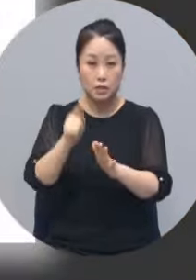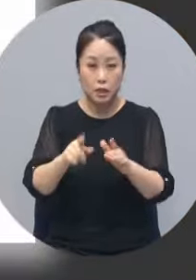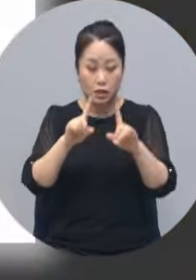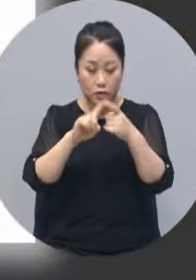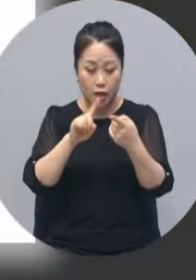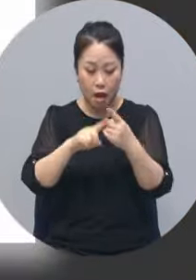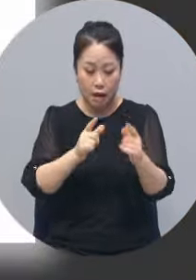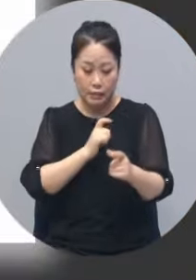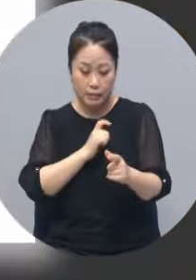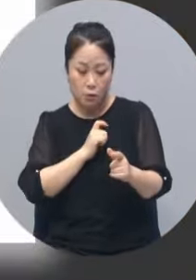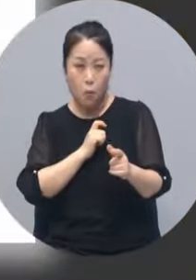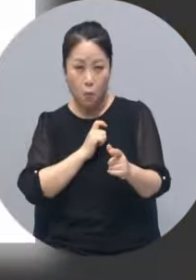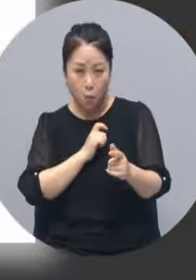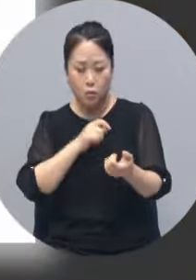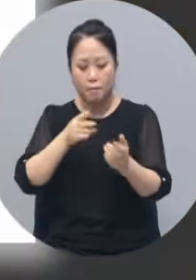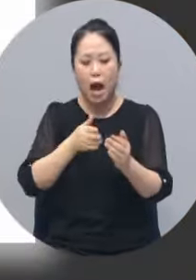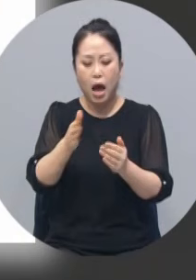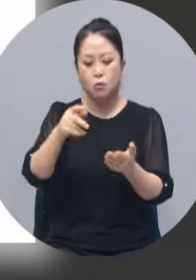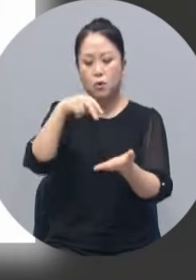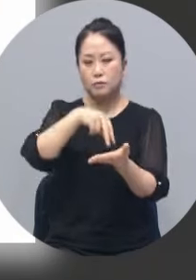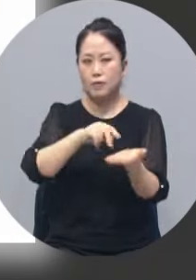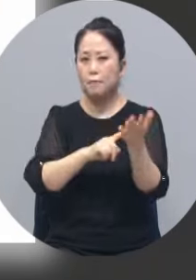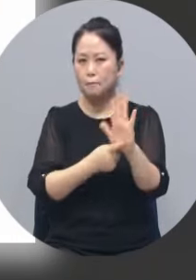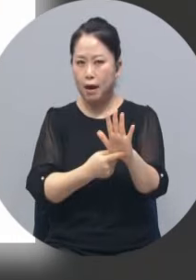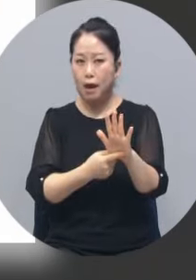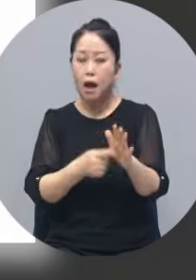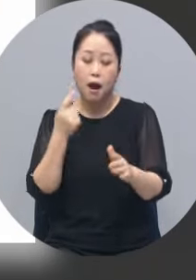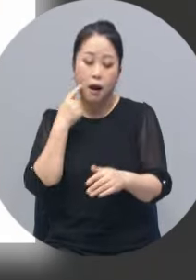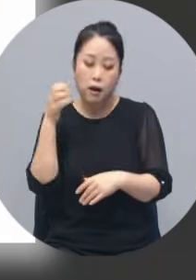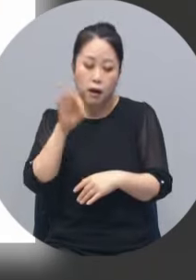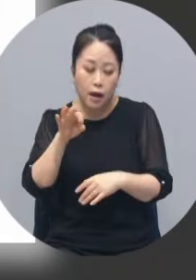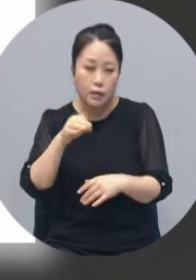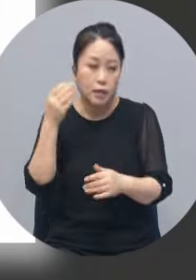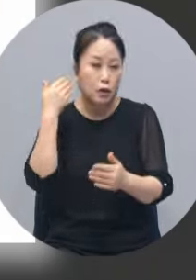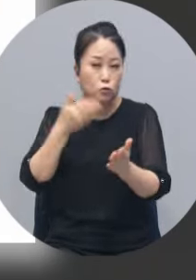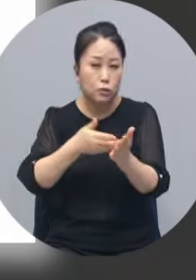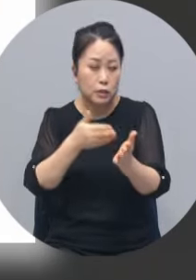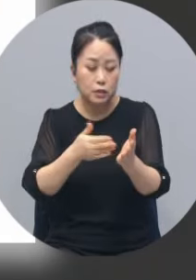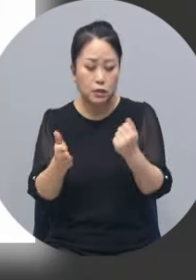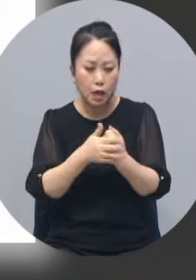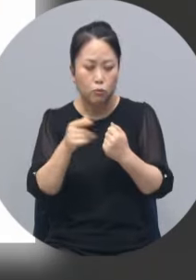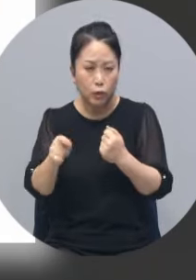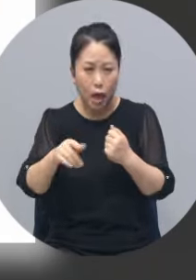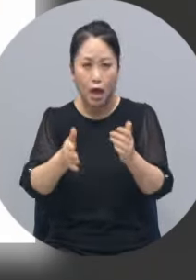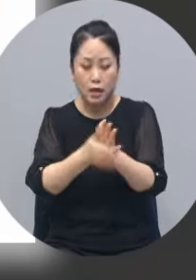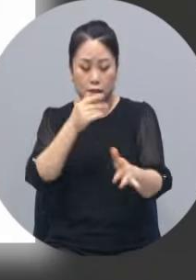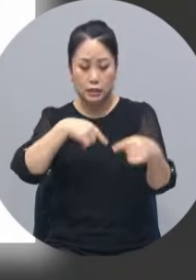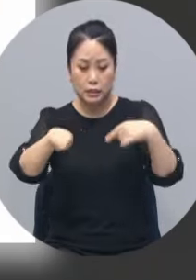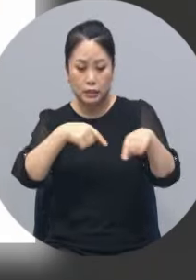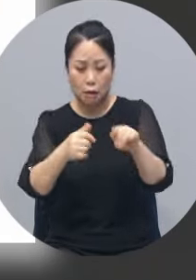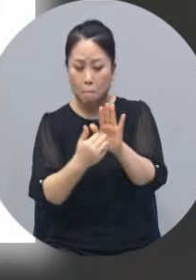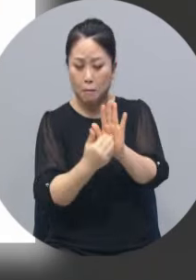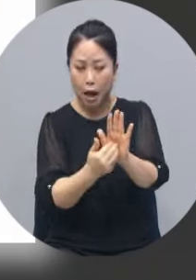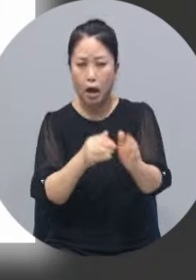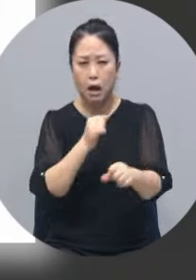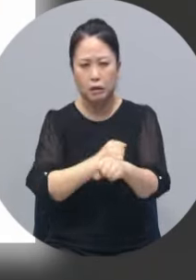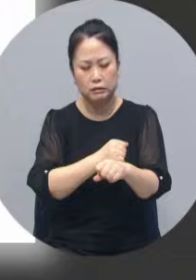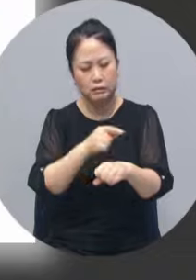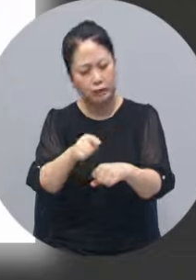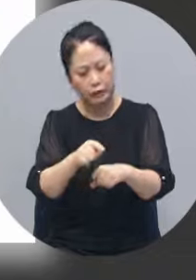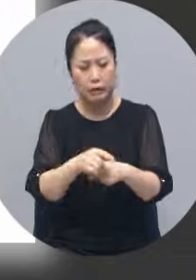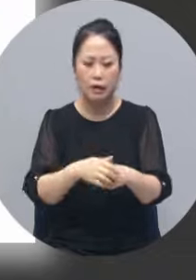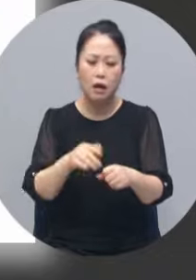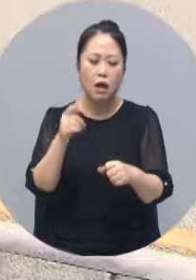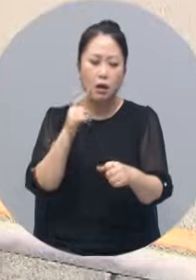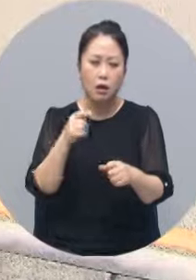의혹에 즉각적인 입장문을 내고 가짜 뉴스의 기대 시정을 가로막는 정치 공세일 뿐이다 라며 의혹을